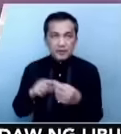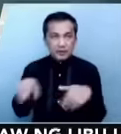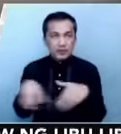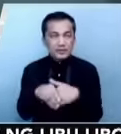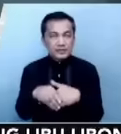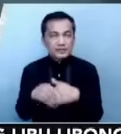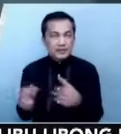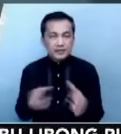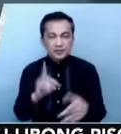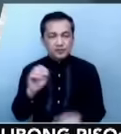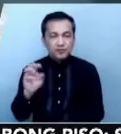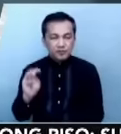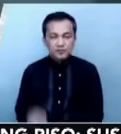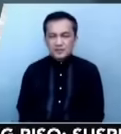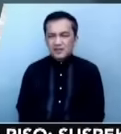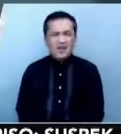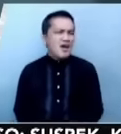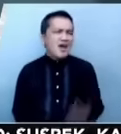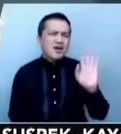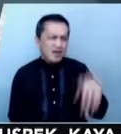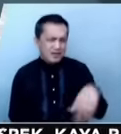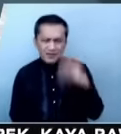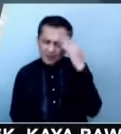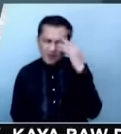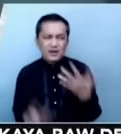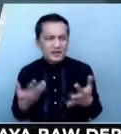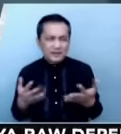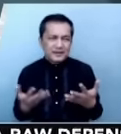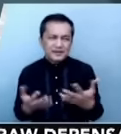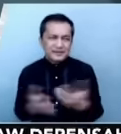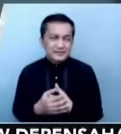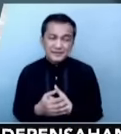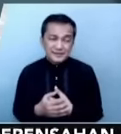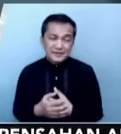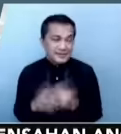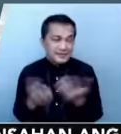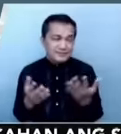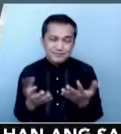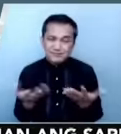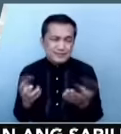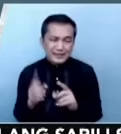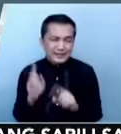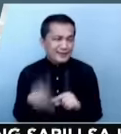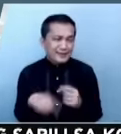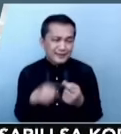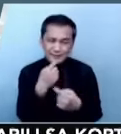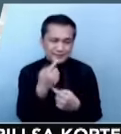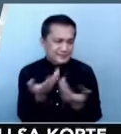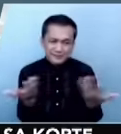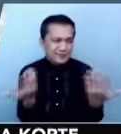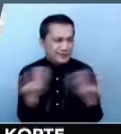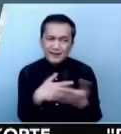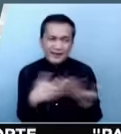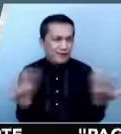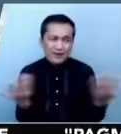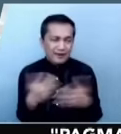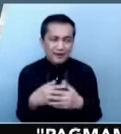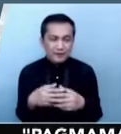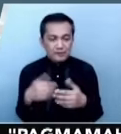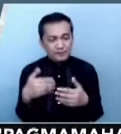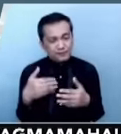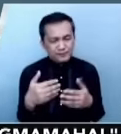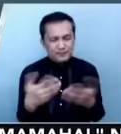Dom. Alam mo, wala pa talaga. So, I can't tell you anything just yet. I mean, we're getting there, but also we're